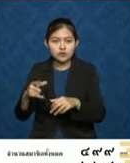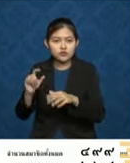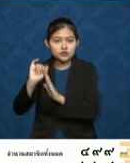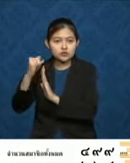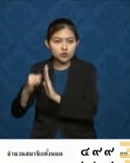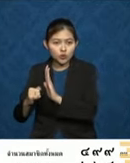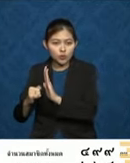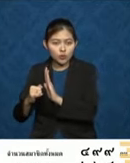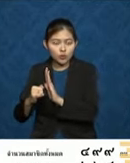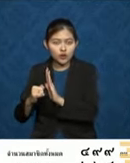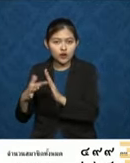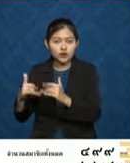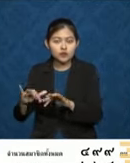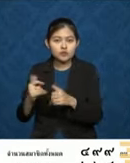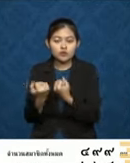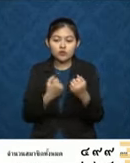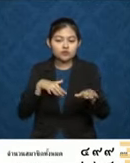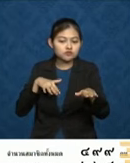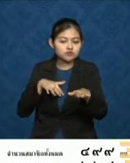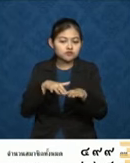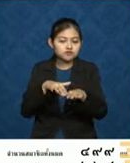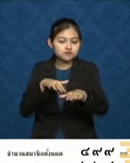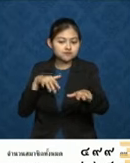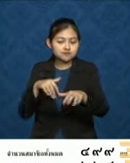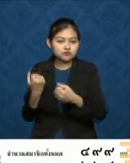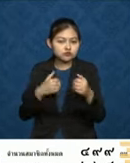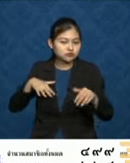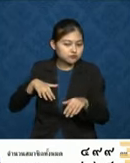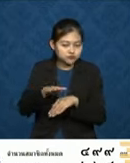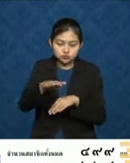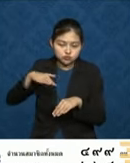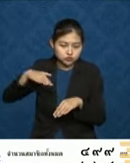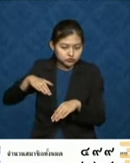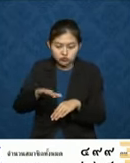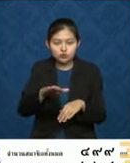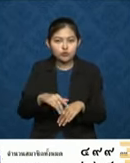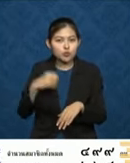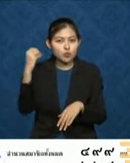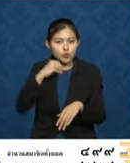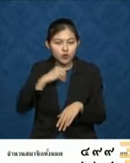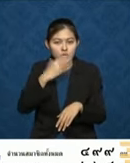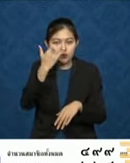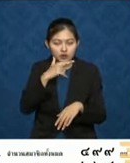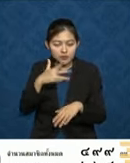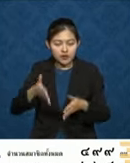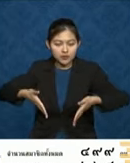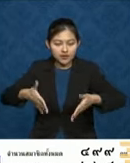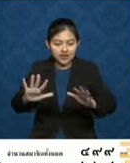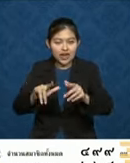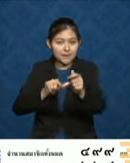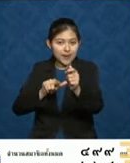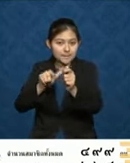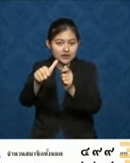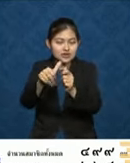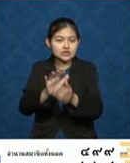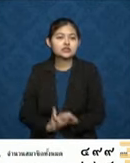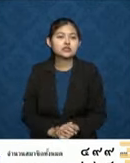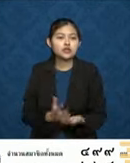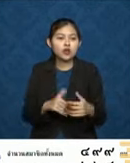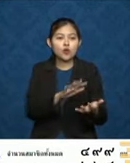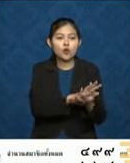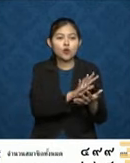ด้วยค่ะแล้วก็มีรถสัญจรผ่านไปเยอะมากค่ะท่านประธานเพราะเป็นเส้นทางเข้าอำเภออภอเมืองค่ะและโรงเรียนโนน